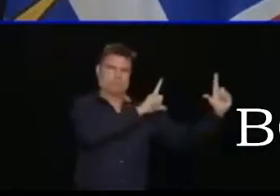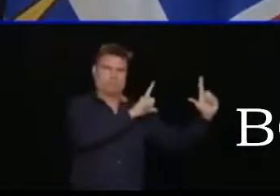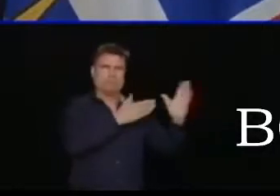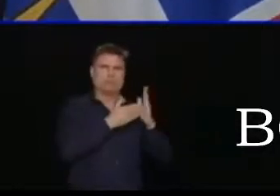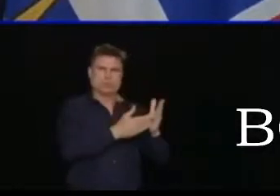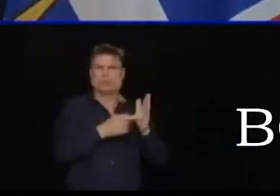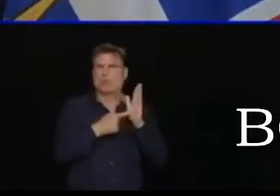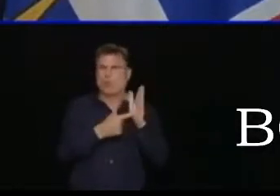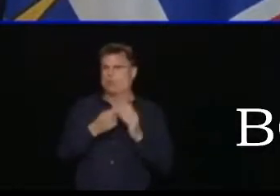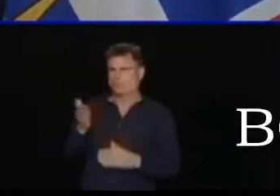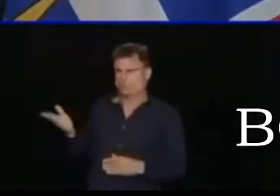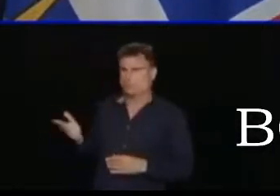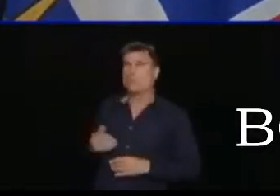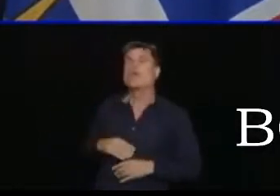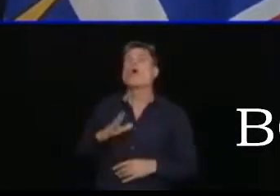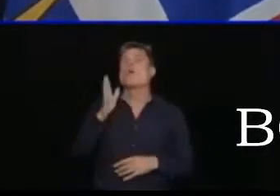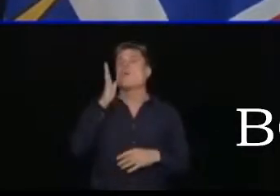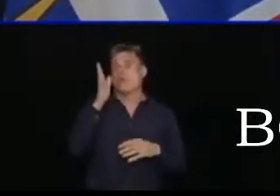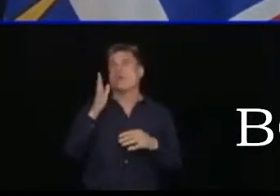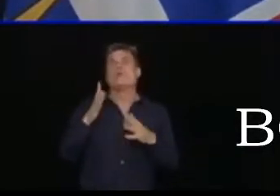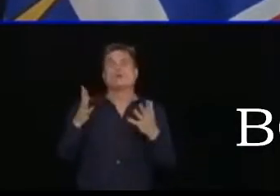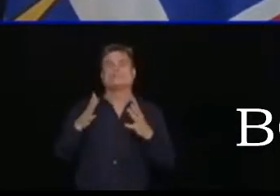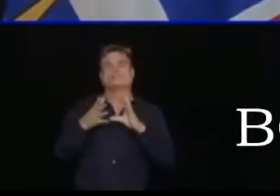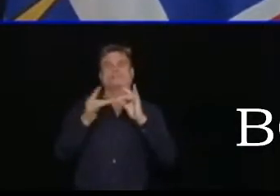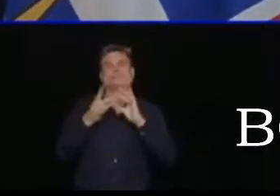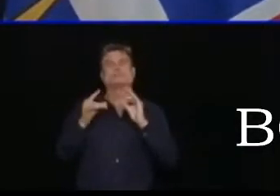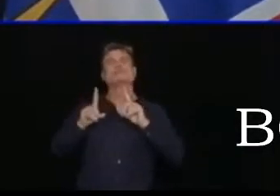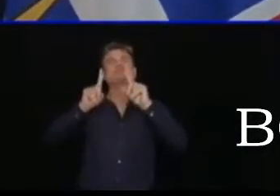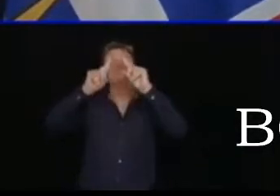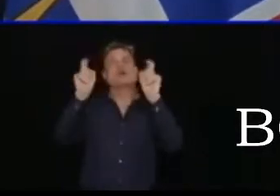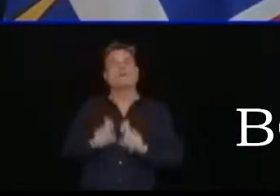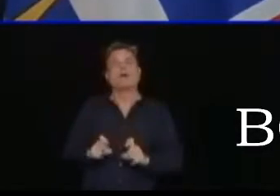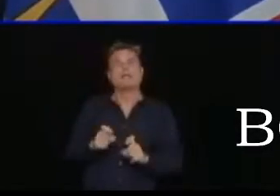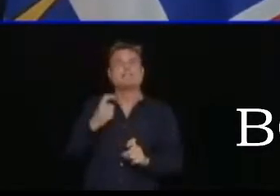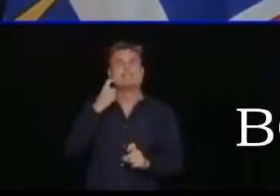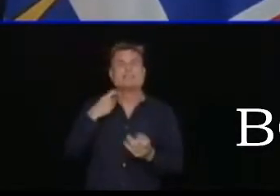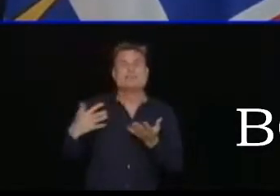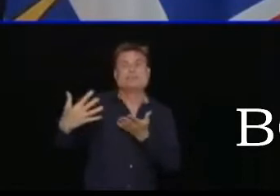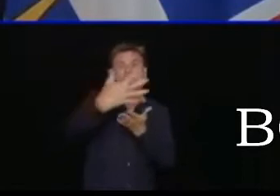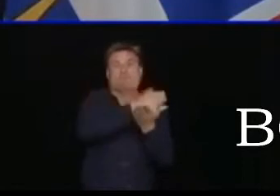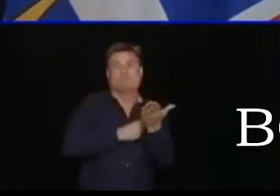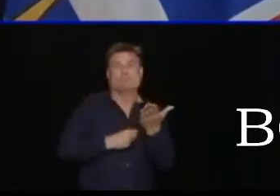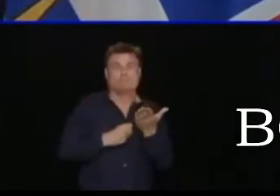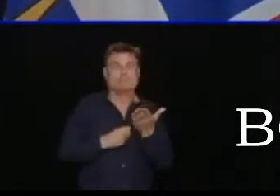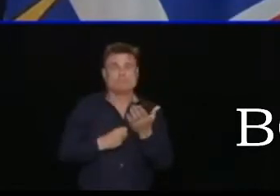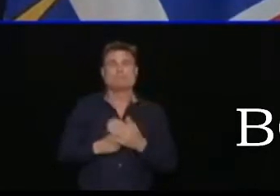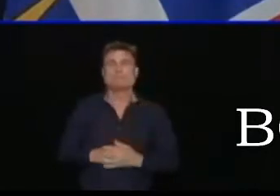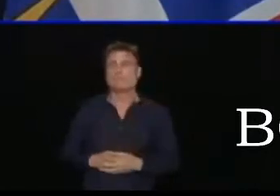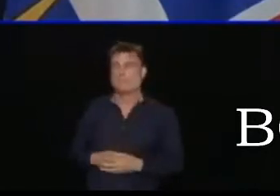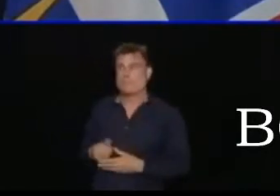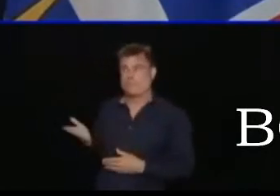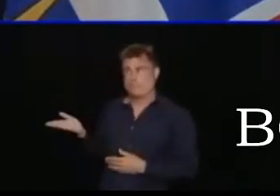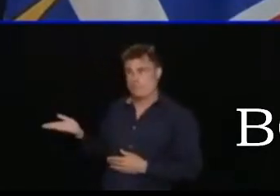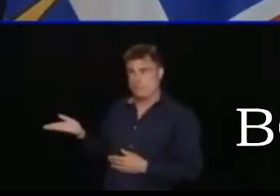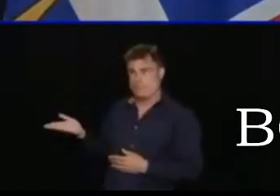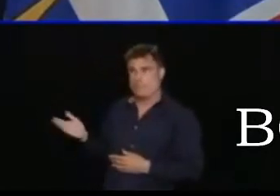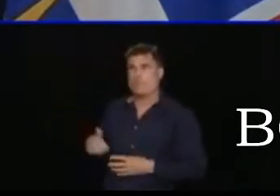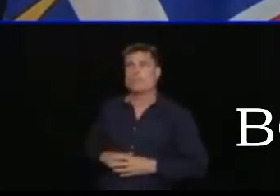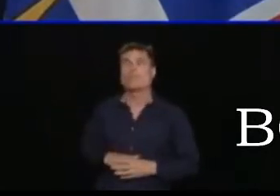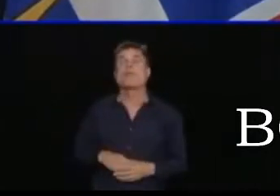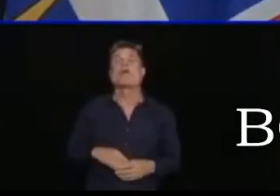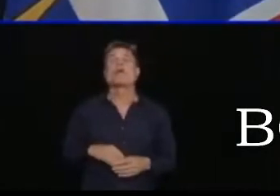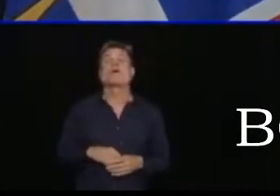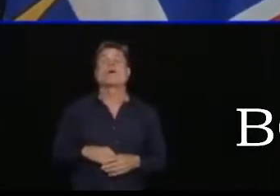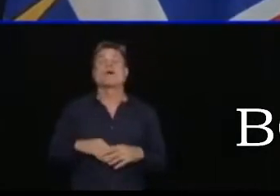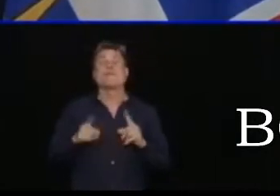下我们之前完成了35万份答卷这个民意调查的数据整理，我们也可以看看这个